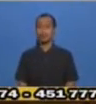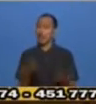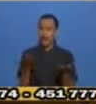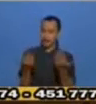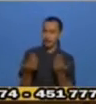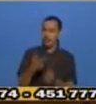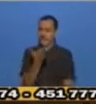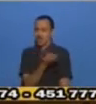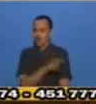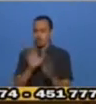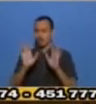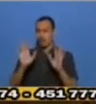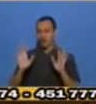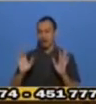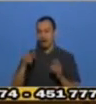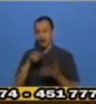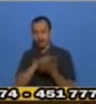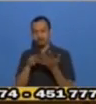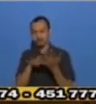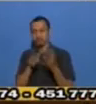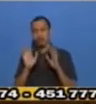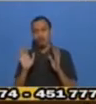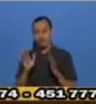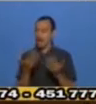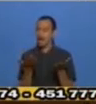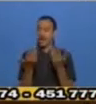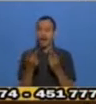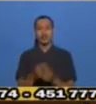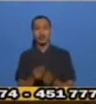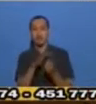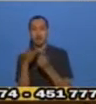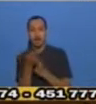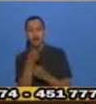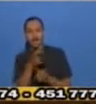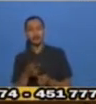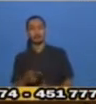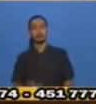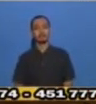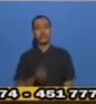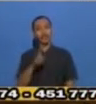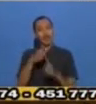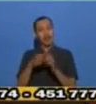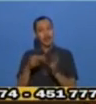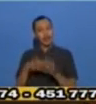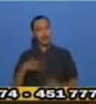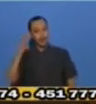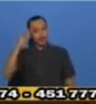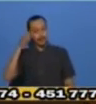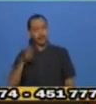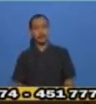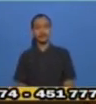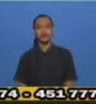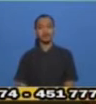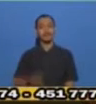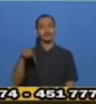vaksin gitu ya, yang siap untuk disuntikkan. Tinggal kita sekali lagi bahwa kita sudah sekarang sudah di